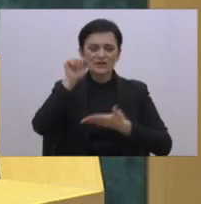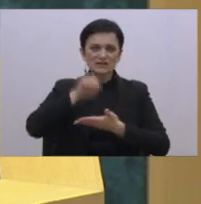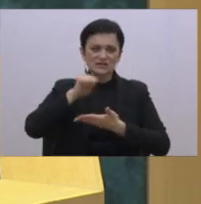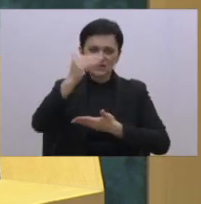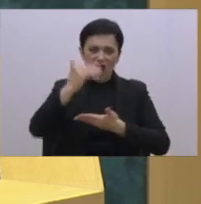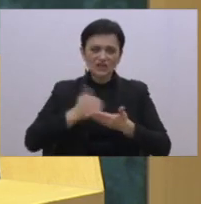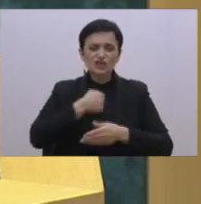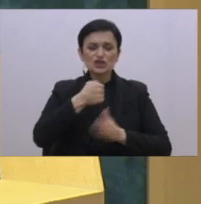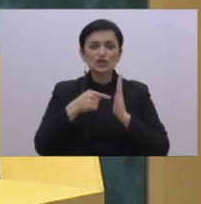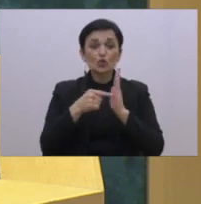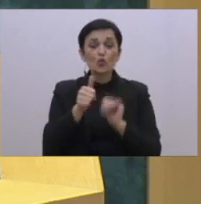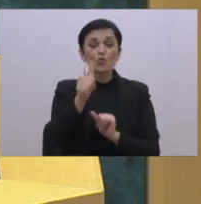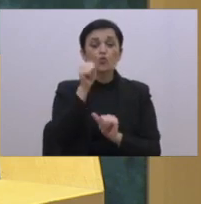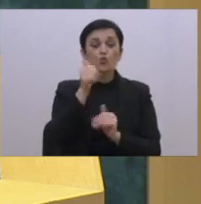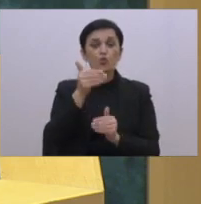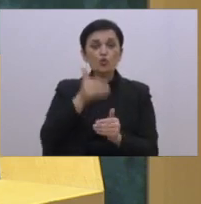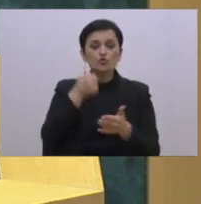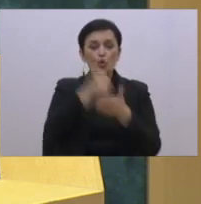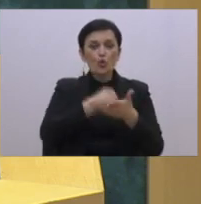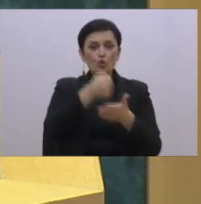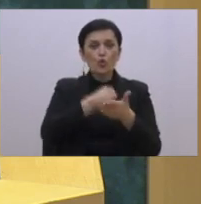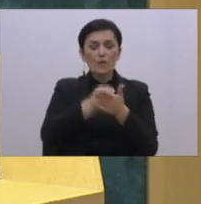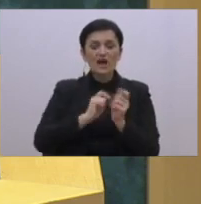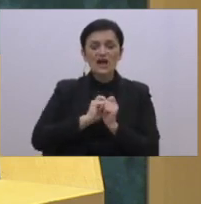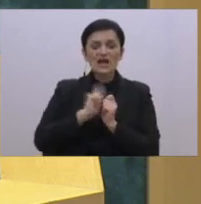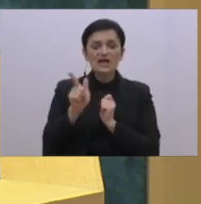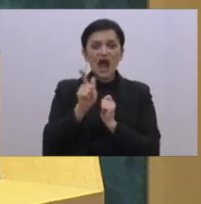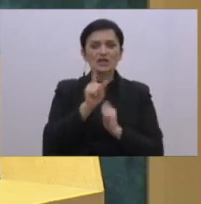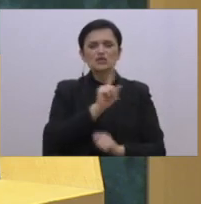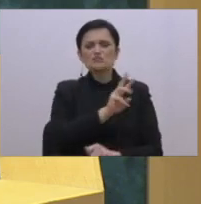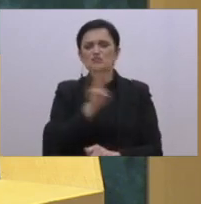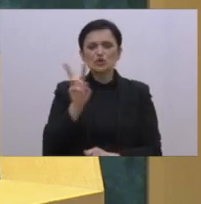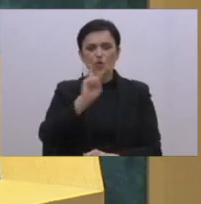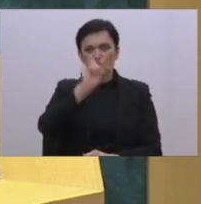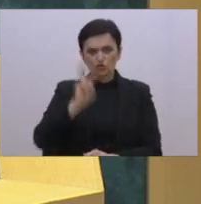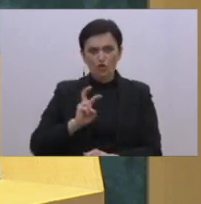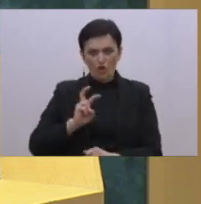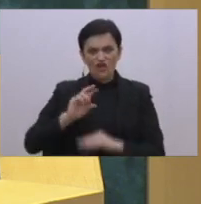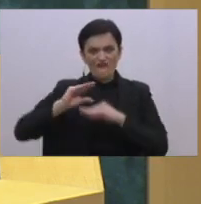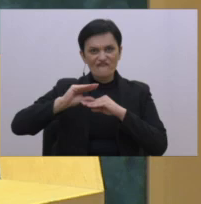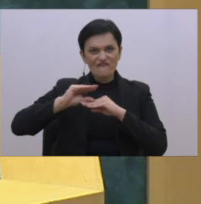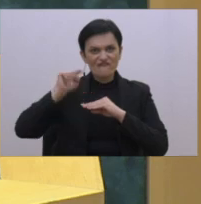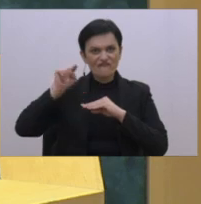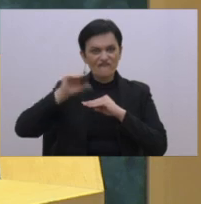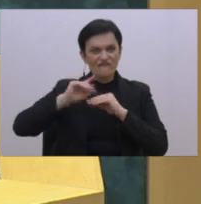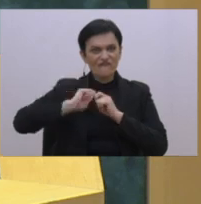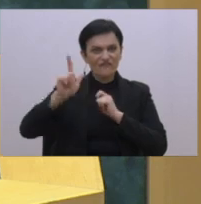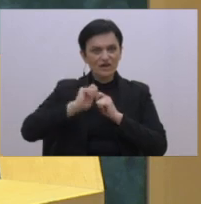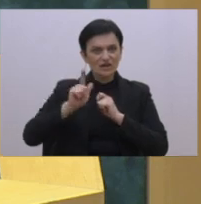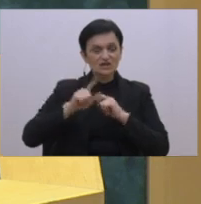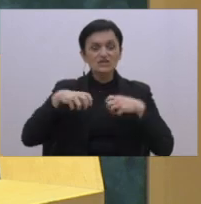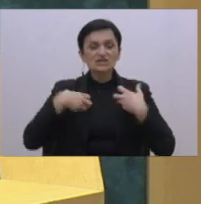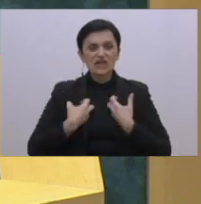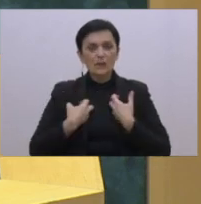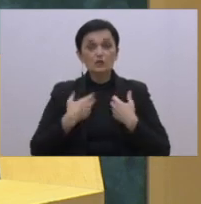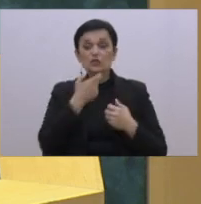სტატიებისა და ინტერვიუების უკან, ლობისტებისთვის გადახდილი მილიონობით დოლარი იდგა და დგას. სამწუხაროდ, ისევ და